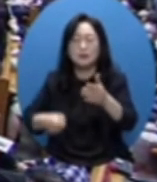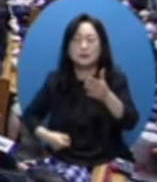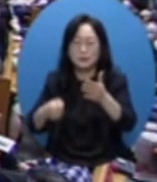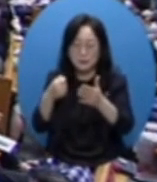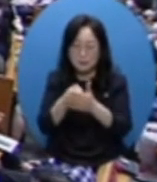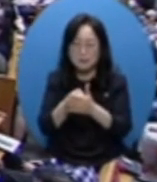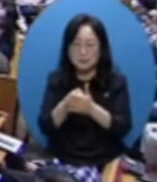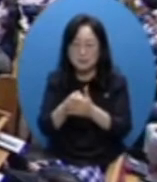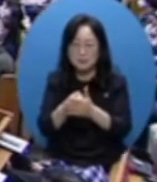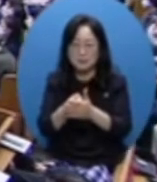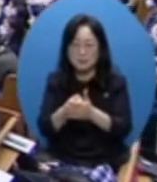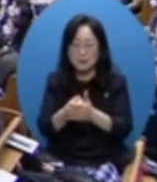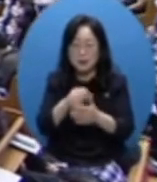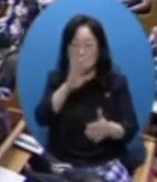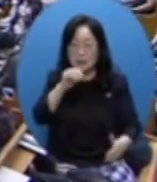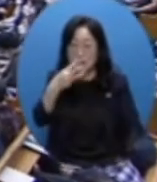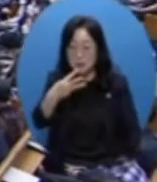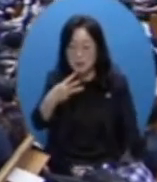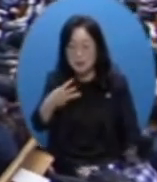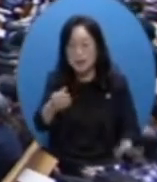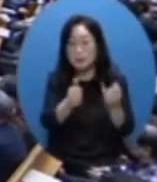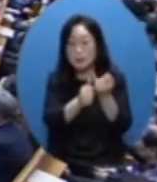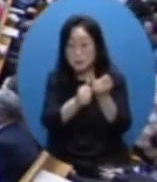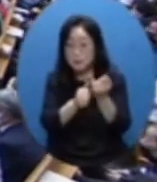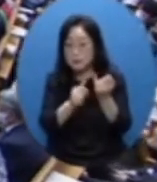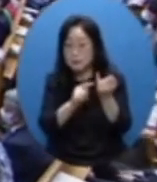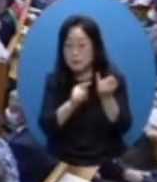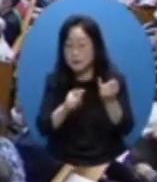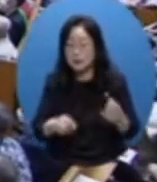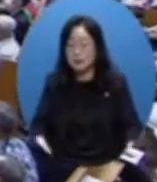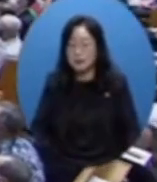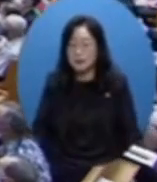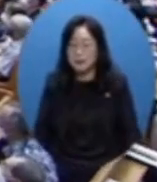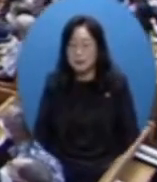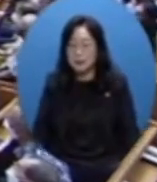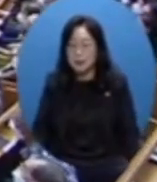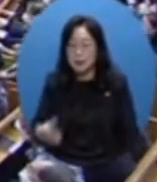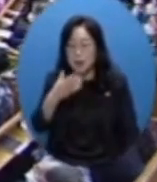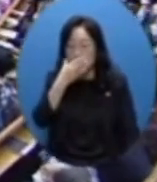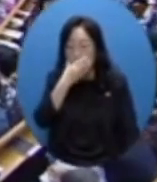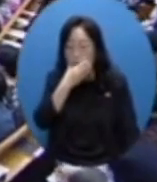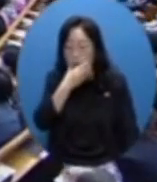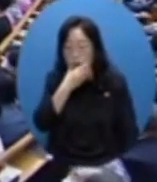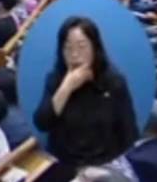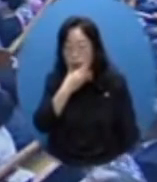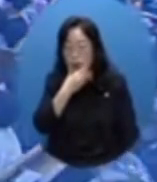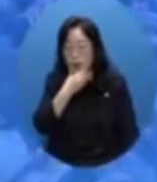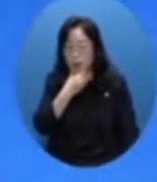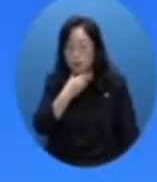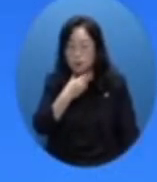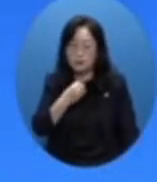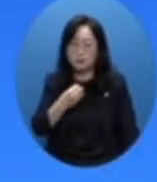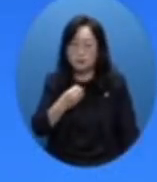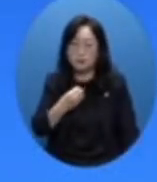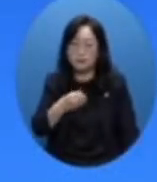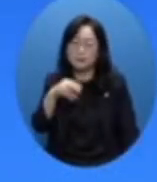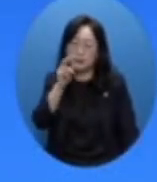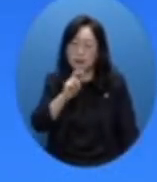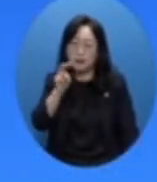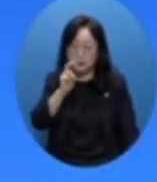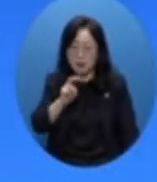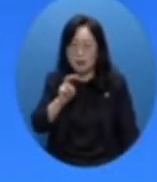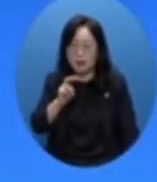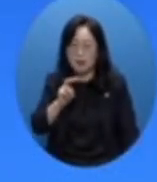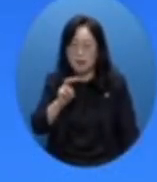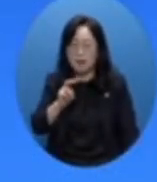게이 더 길게 더 2분은 봄 선가에 mg 앞으로의 불리우는데 2분이 이제 오늘 찾아올